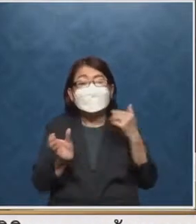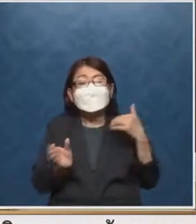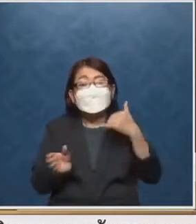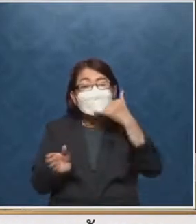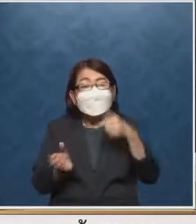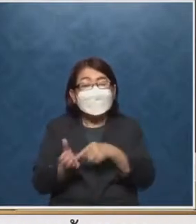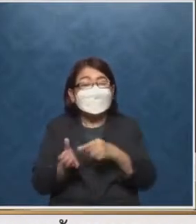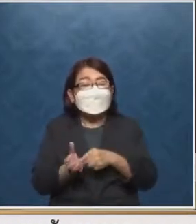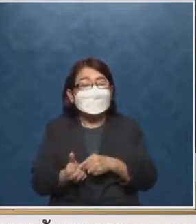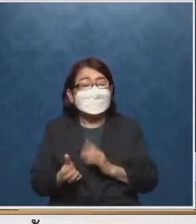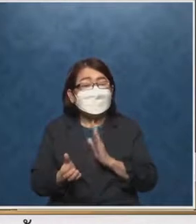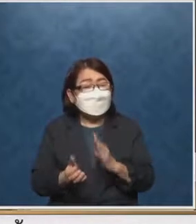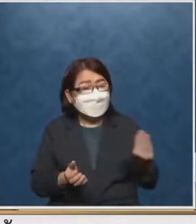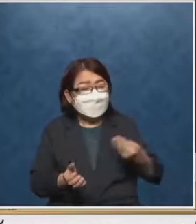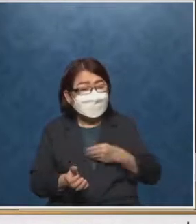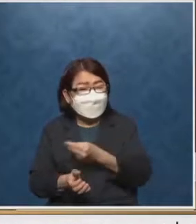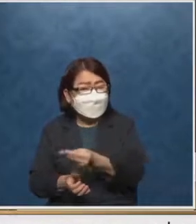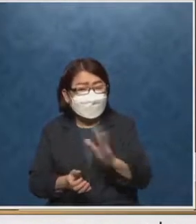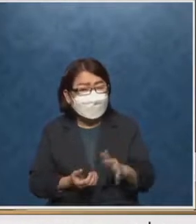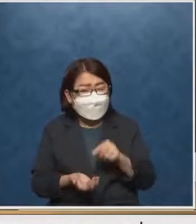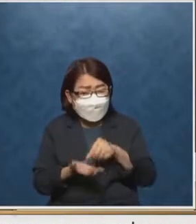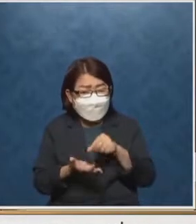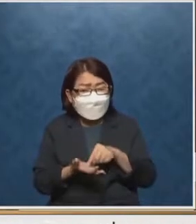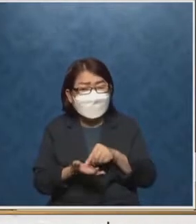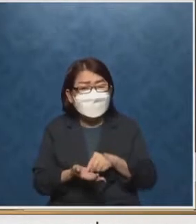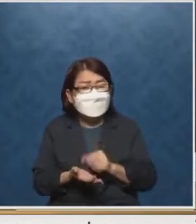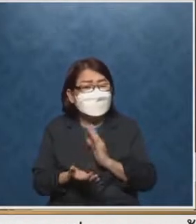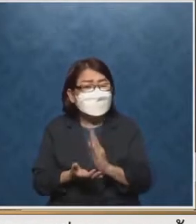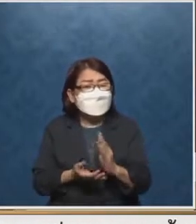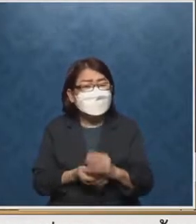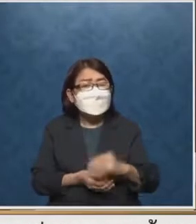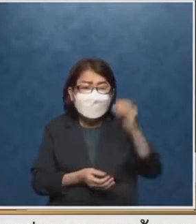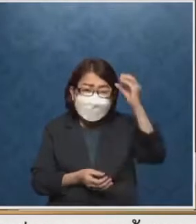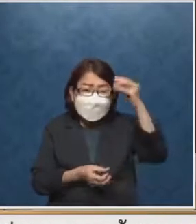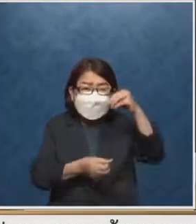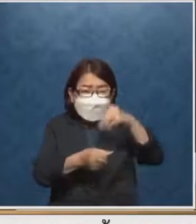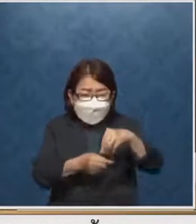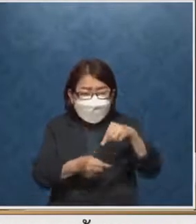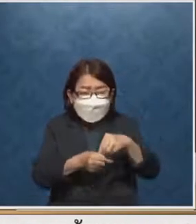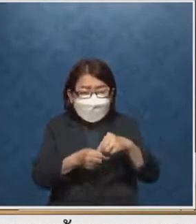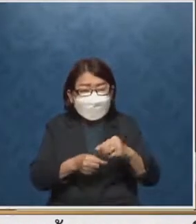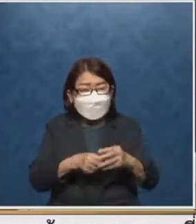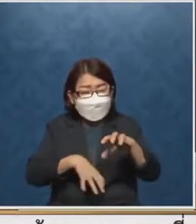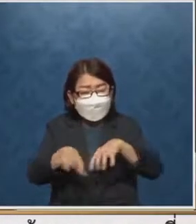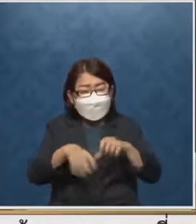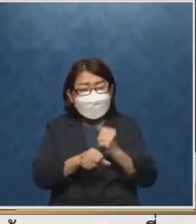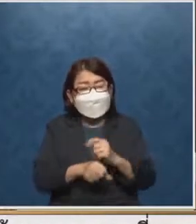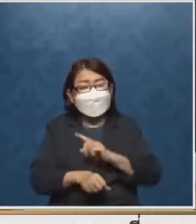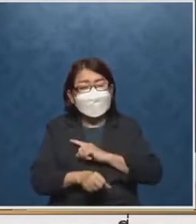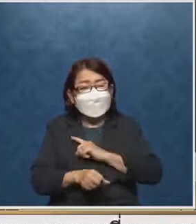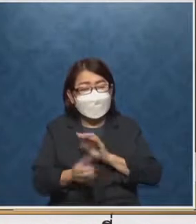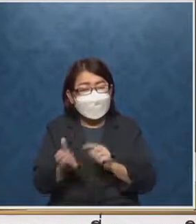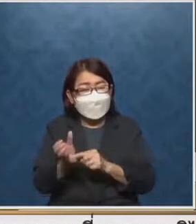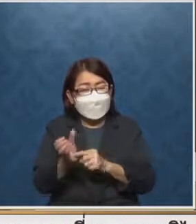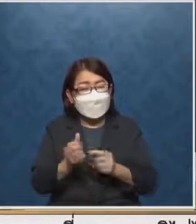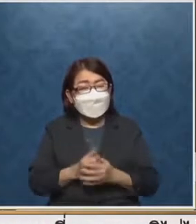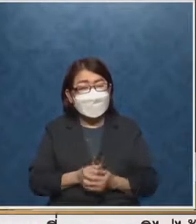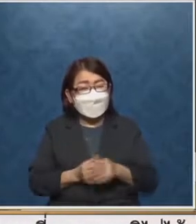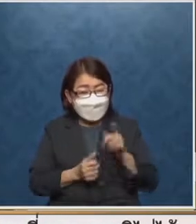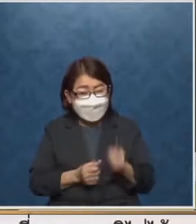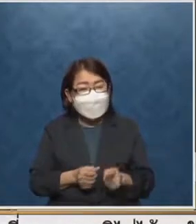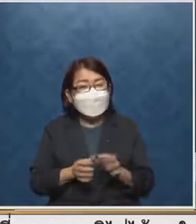ริตจริงๆครับมันจึงเป็นตายาที่ควบคุมได้และถูกต้องได้ท่านประธานที่เคารพเรื่องนี้เป็นเรื่องสำคั